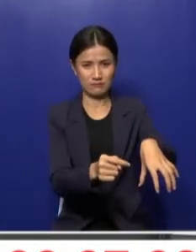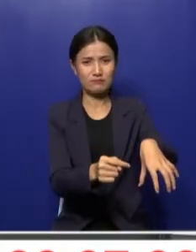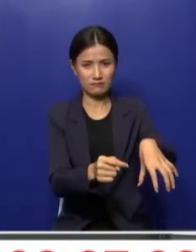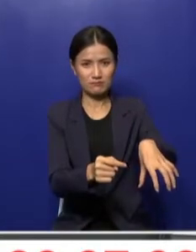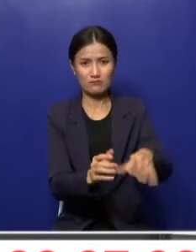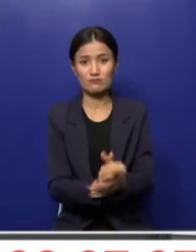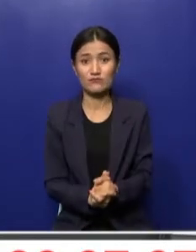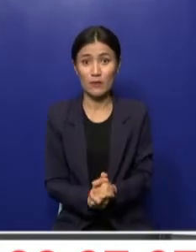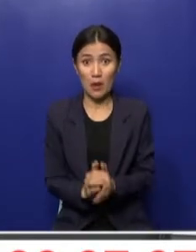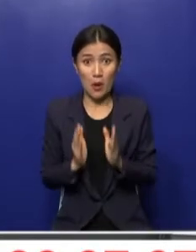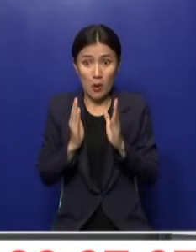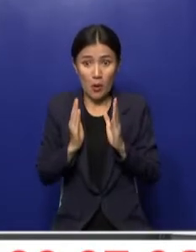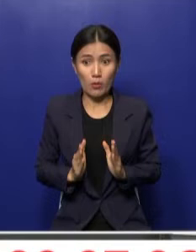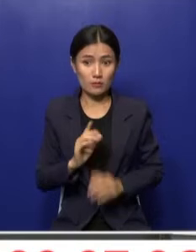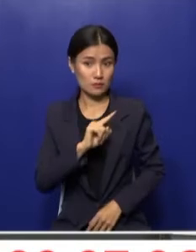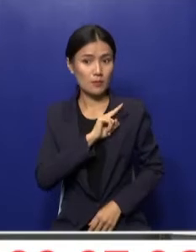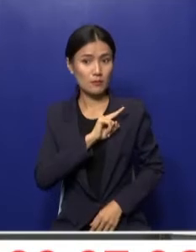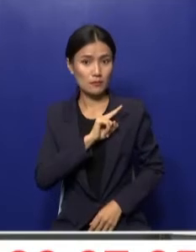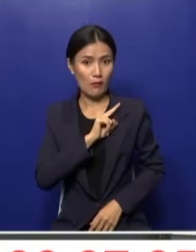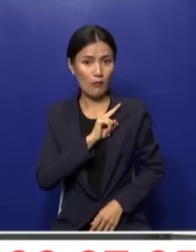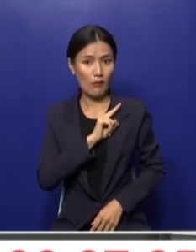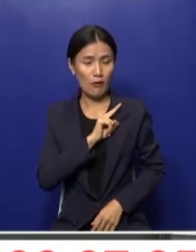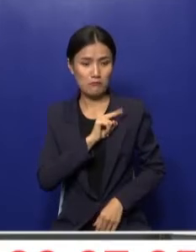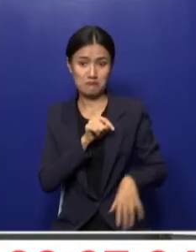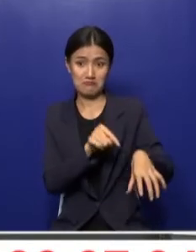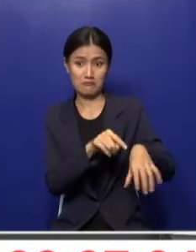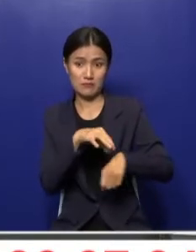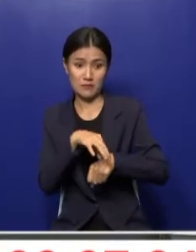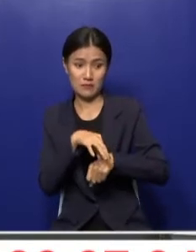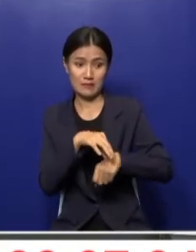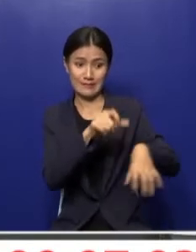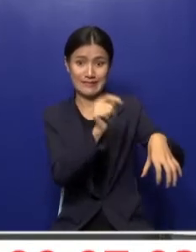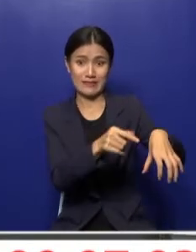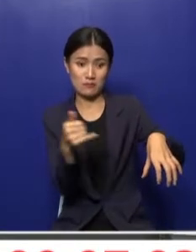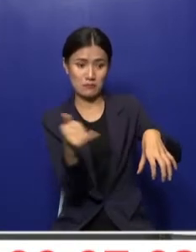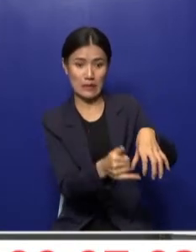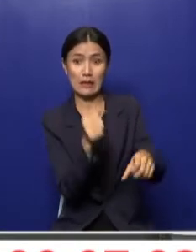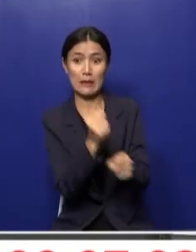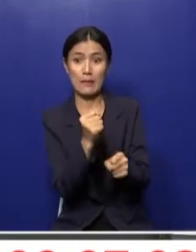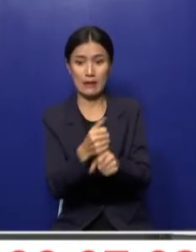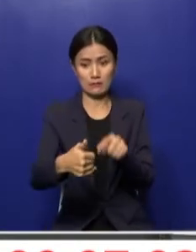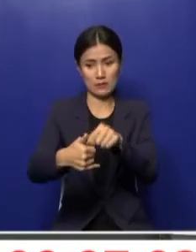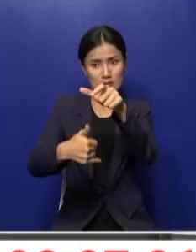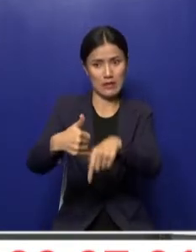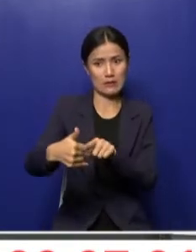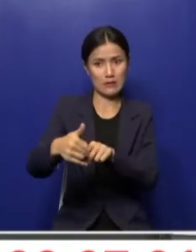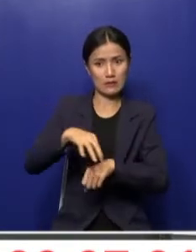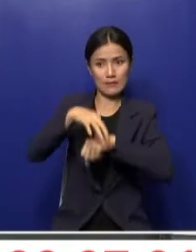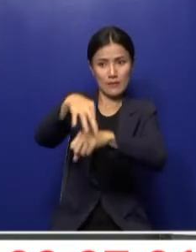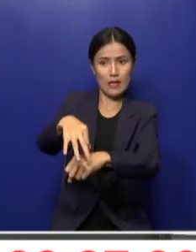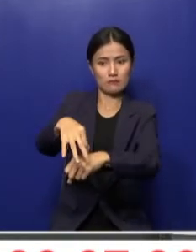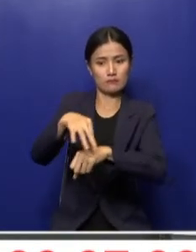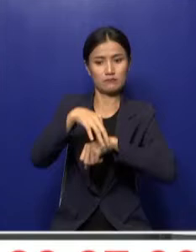สรรหาบุคคลเข้าไปทำหน้าที่ในกทช.นั้นจึงได้รับความสนใจจาก